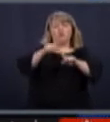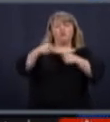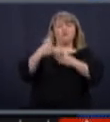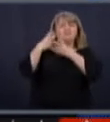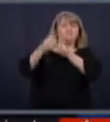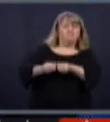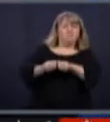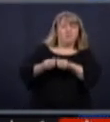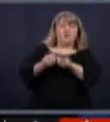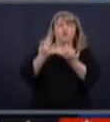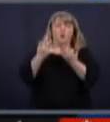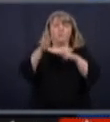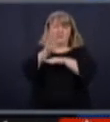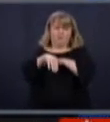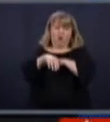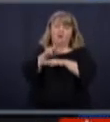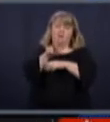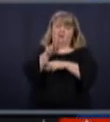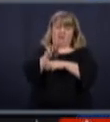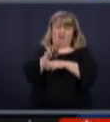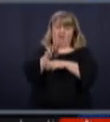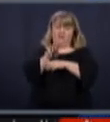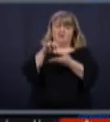34 décès, donc un total de